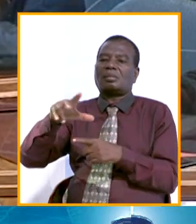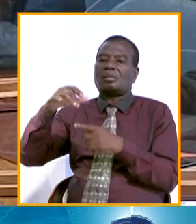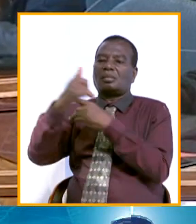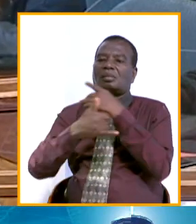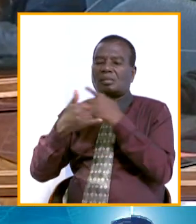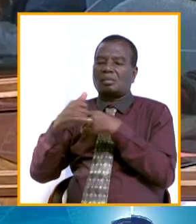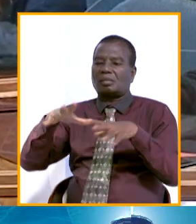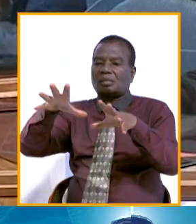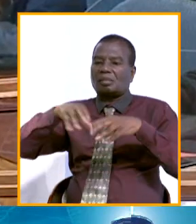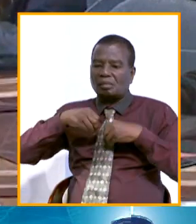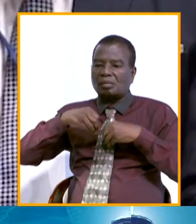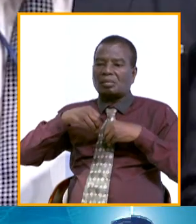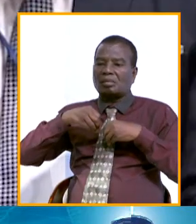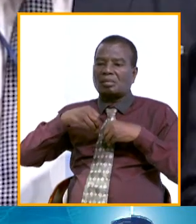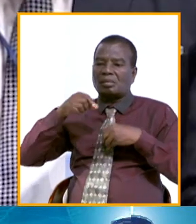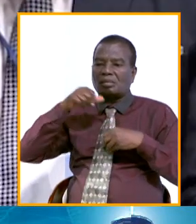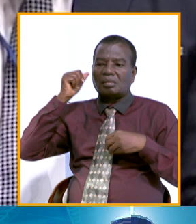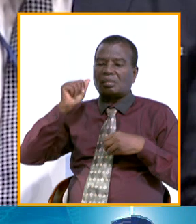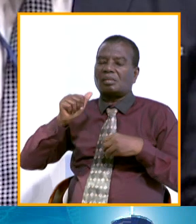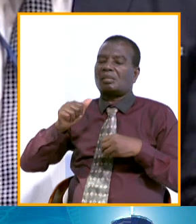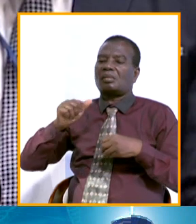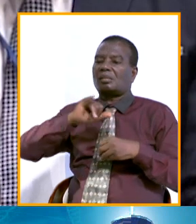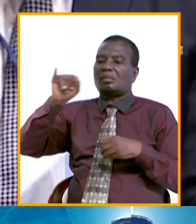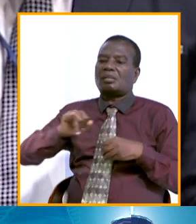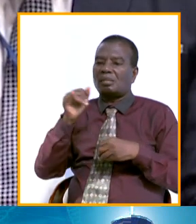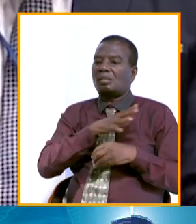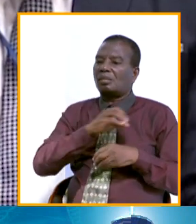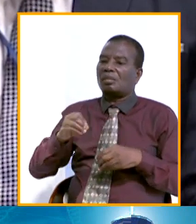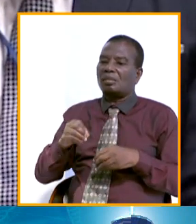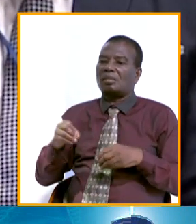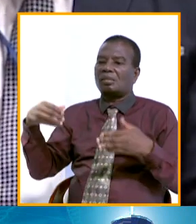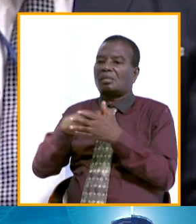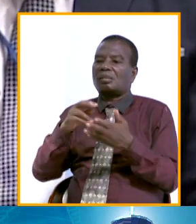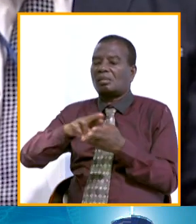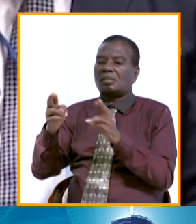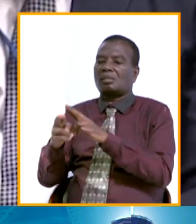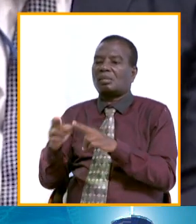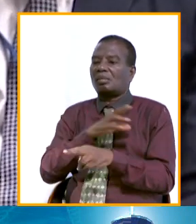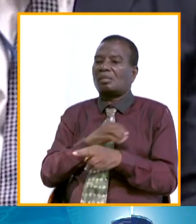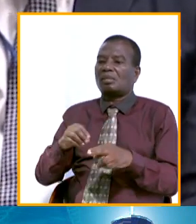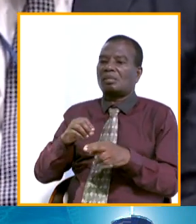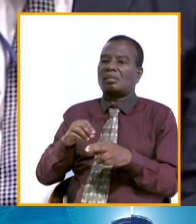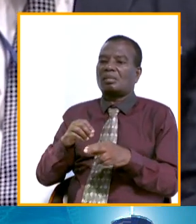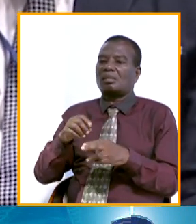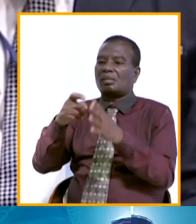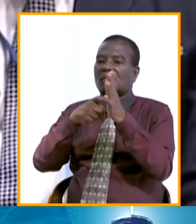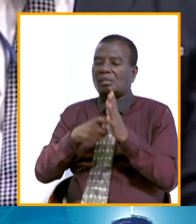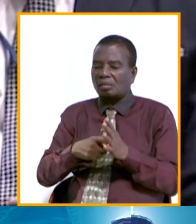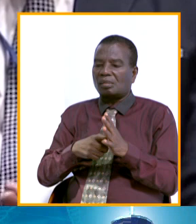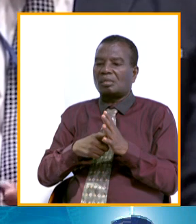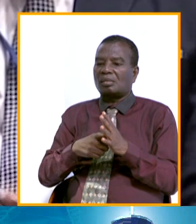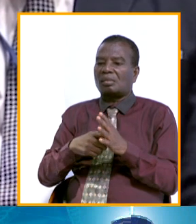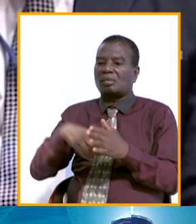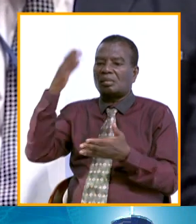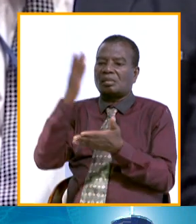hier jeudi à une écrasante majorité de 140 voix une nouvelle résolution non contraignante qui exige de la Russie